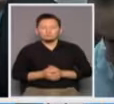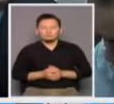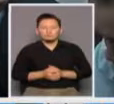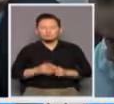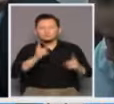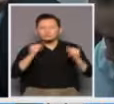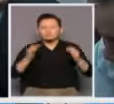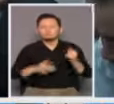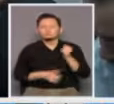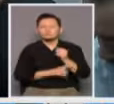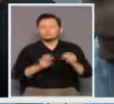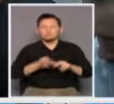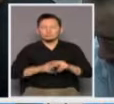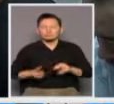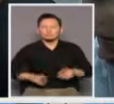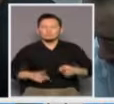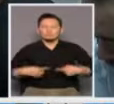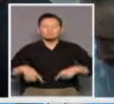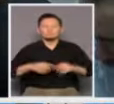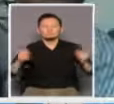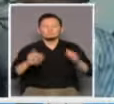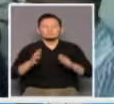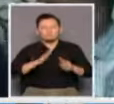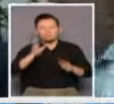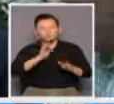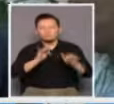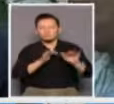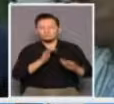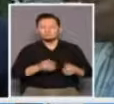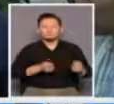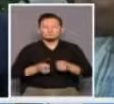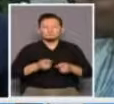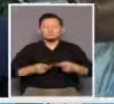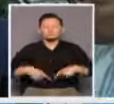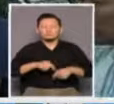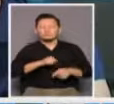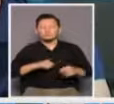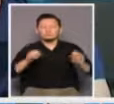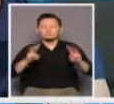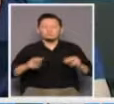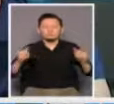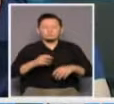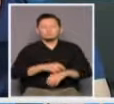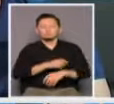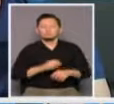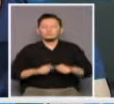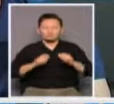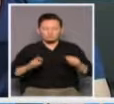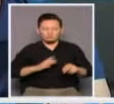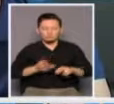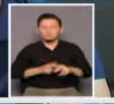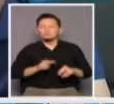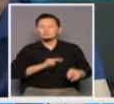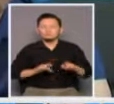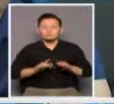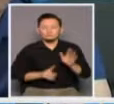Жиын соңында жергілікті билік өкілдерімен магистральдық су ағызғысы серіктестігі мамандарынан тұратын арнайы комиссия құрылды. Бұл жұмыс тобы